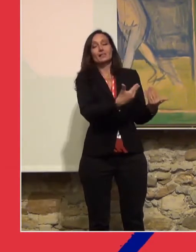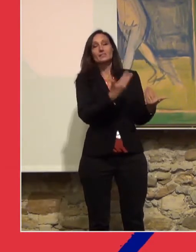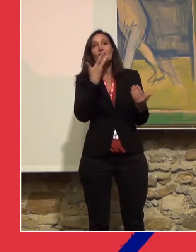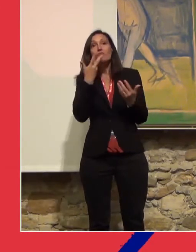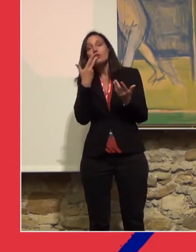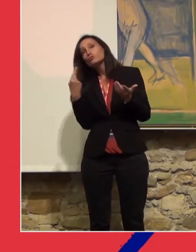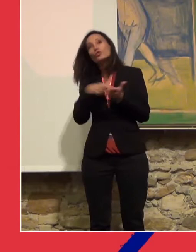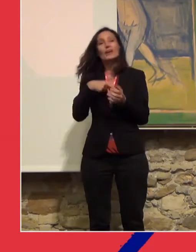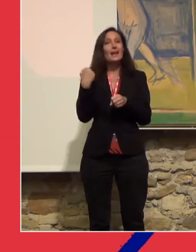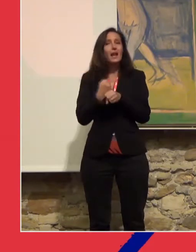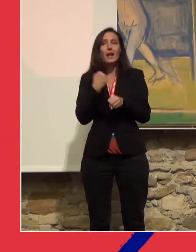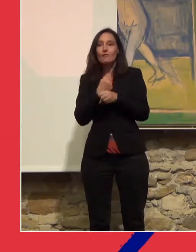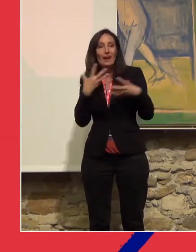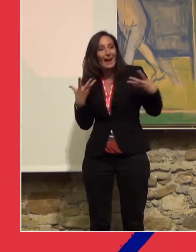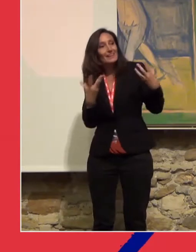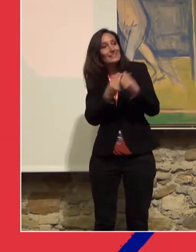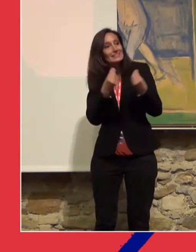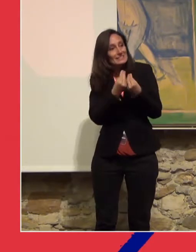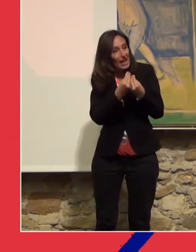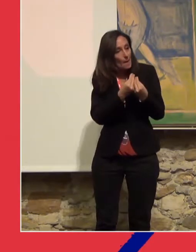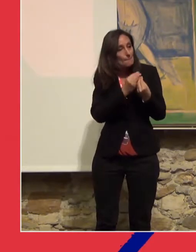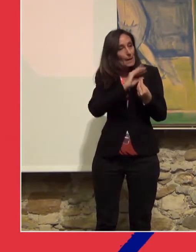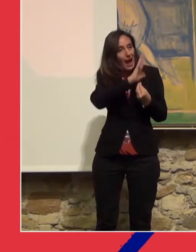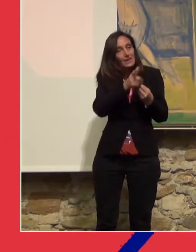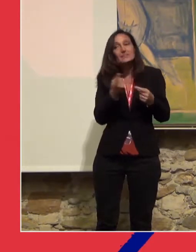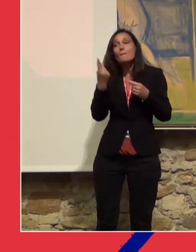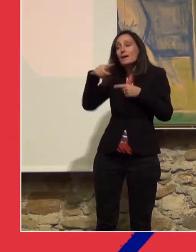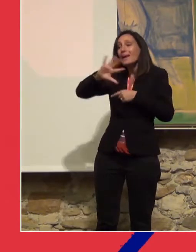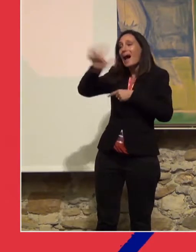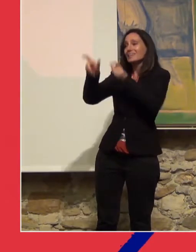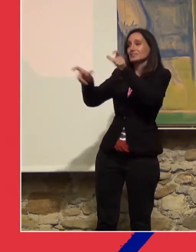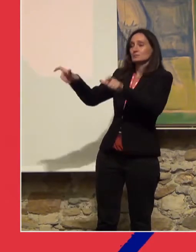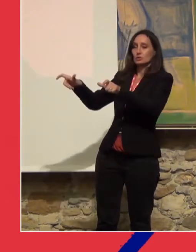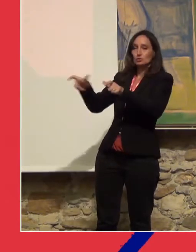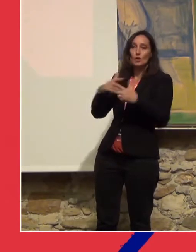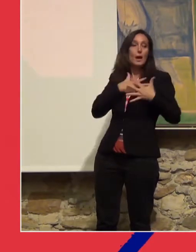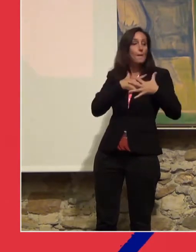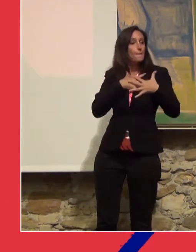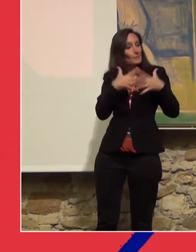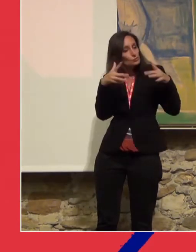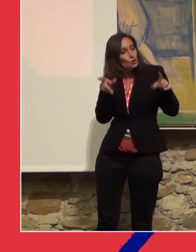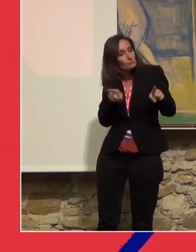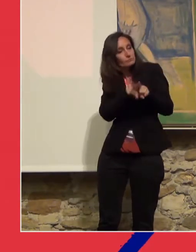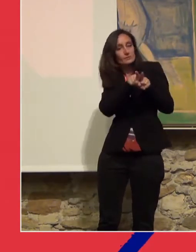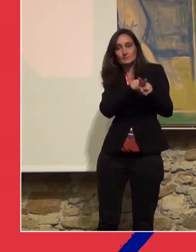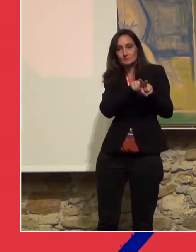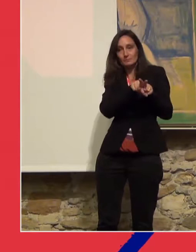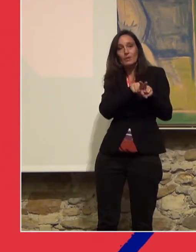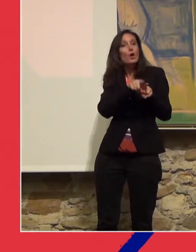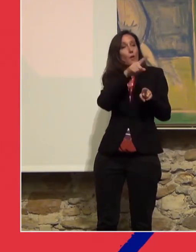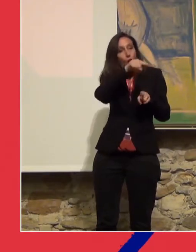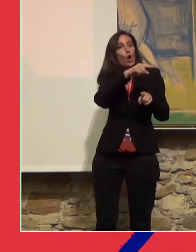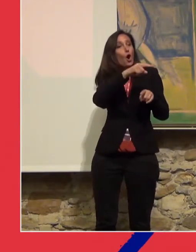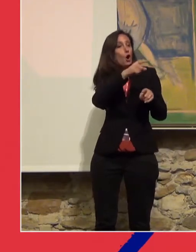agli altri e per gli altri, con la stessa passione e la stessa cura che avevano usato per